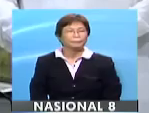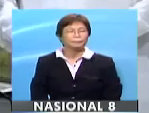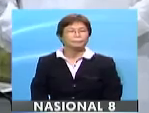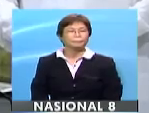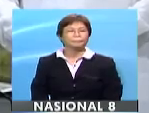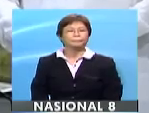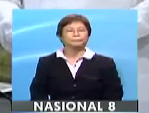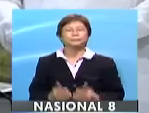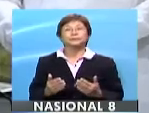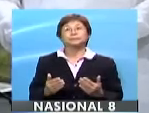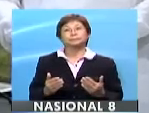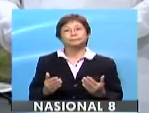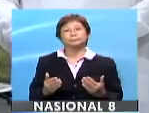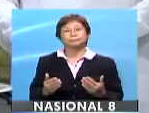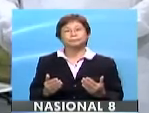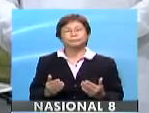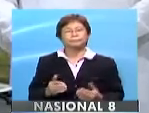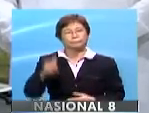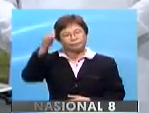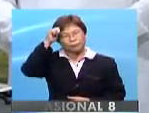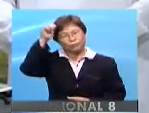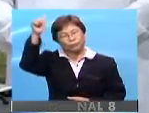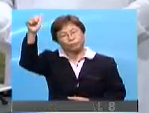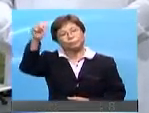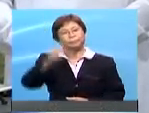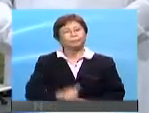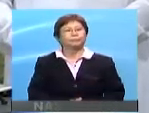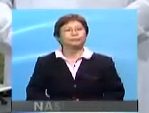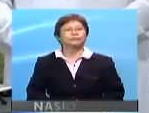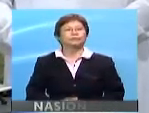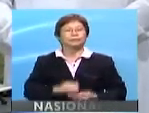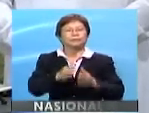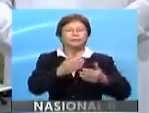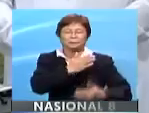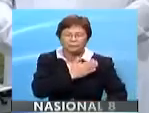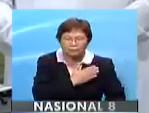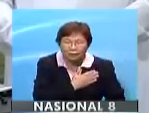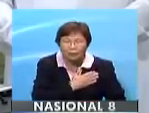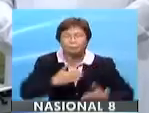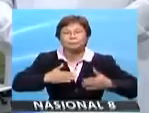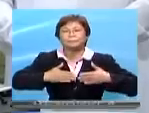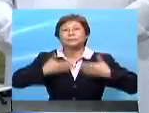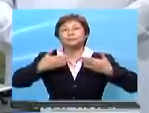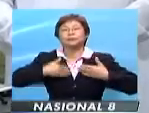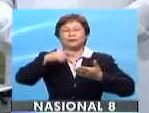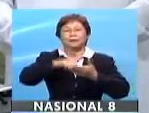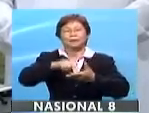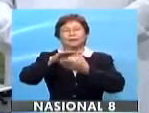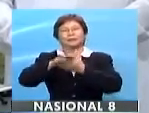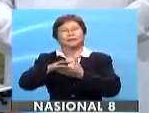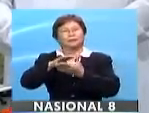Okay, bismillahirrahmanirrahim. Assalamualaikum warahmatullahi wabarakatuh. Salam sejahtera. Ini rentetan